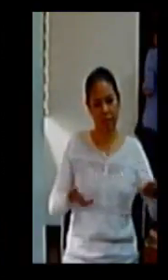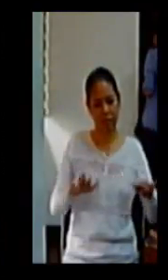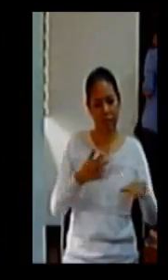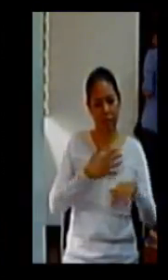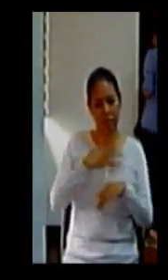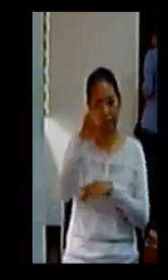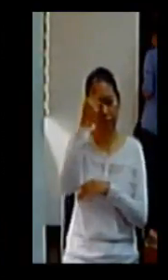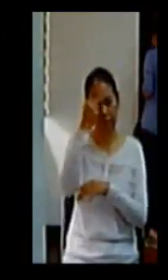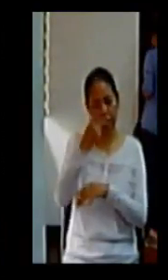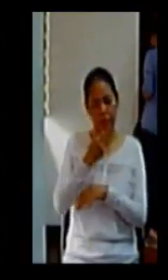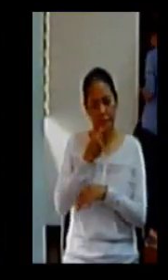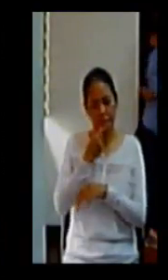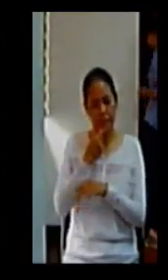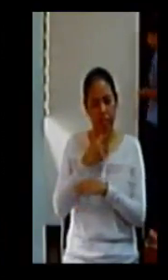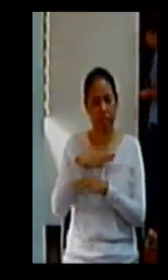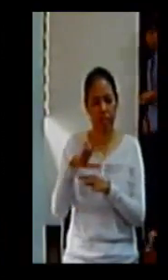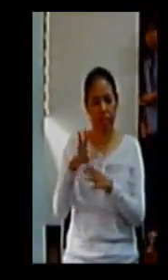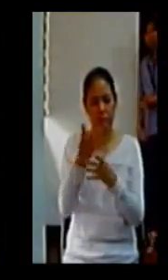parehong magsasaka.